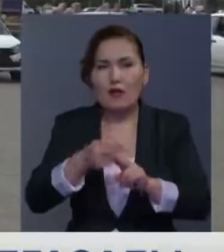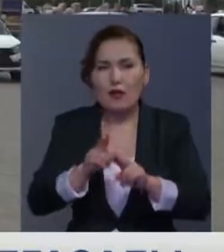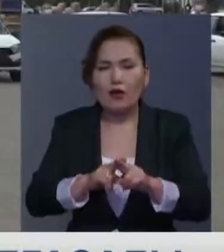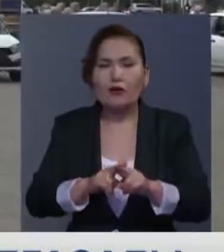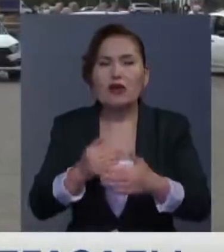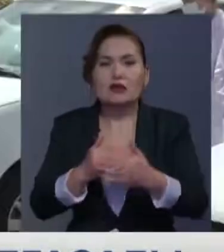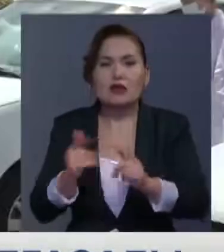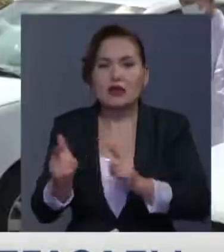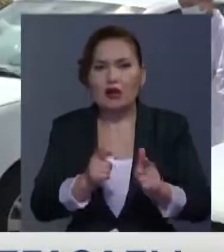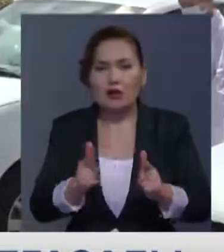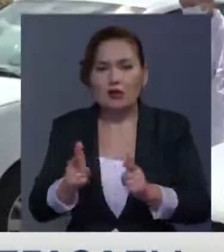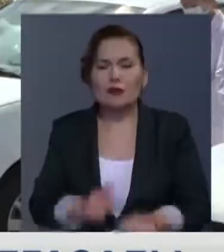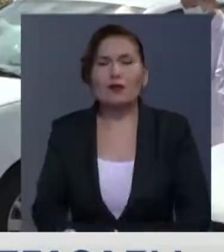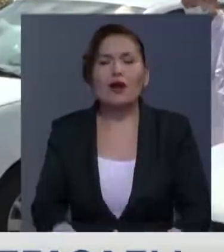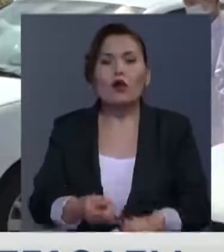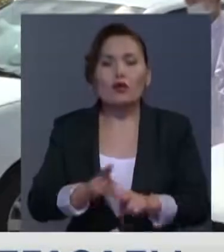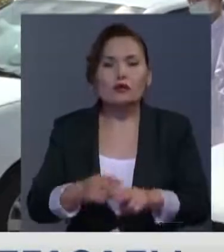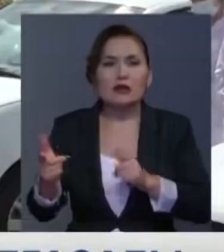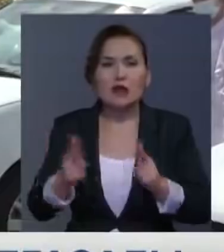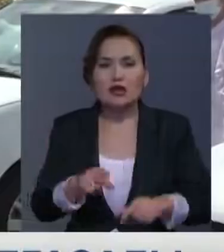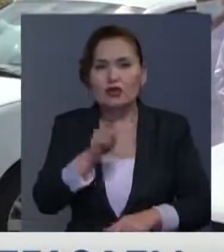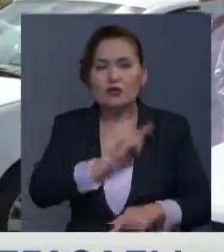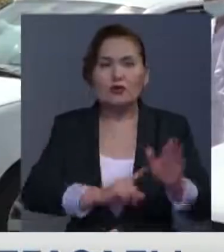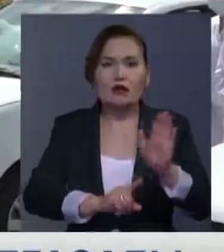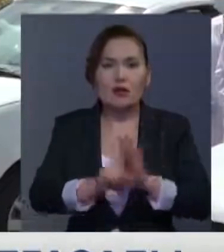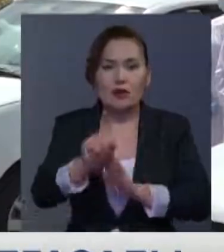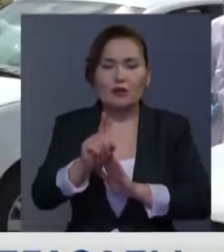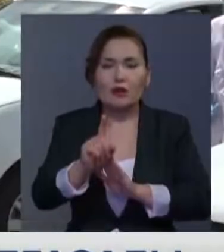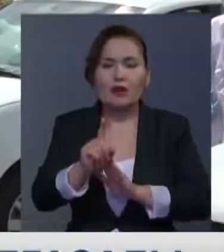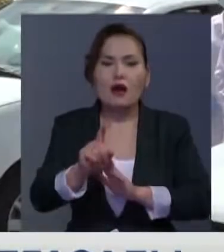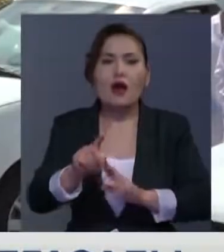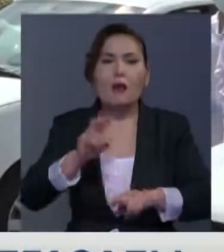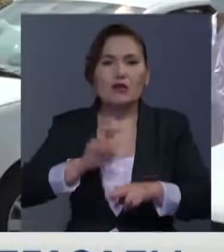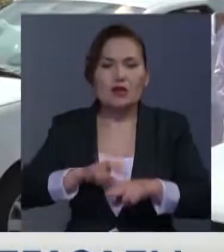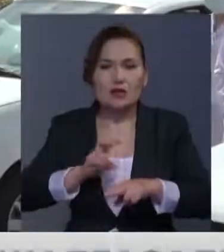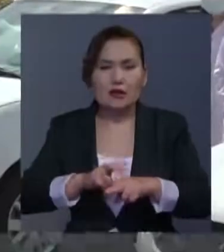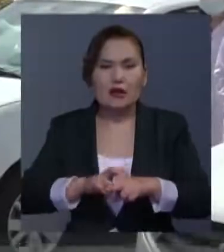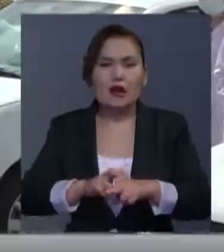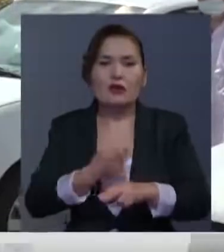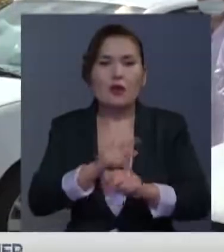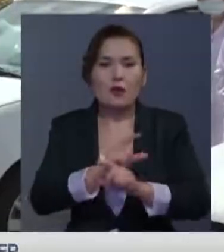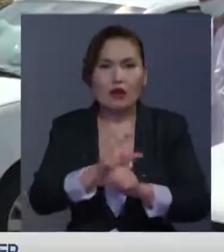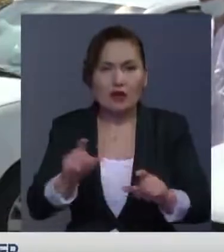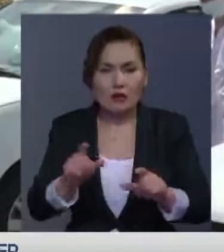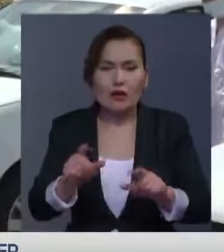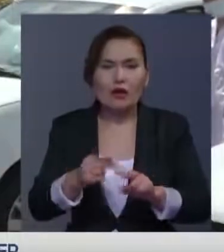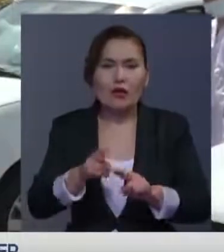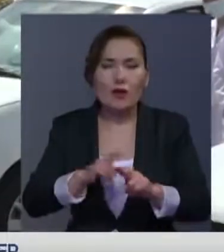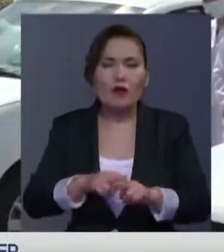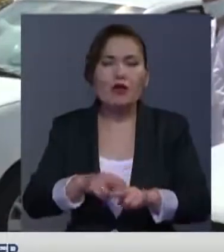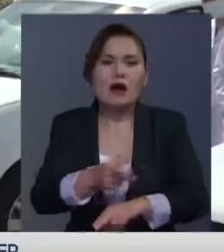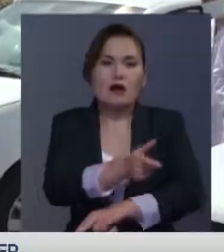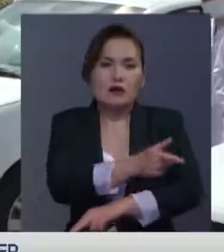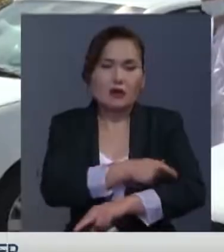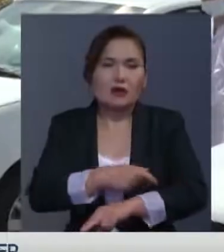жатыр. Оған не дайындық басталды. Ол бастапқы алғашқы медициналық мекемелердің ішінде ол мобильдік